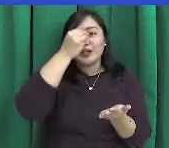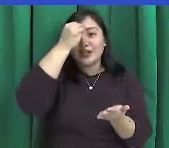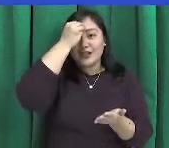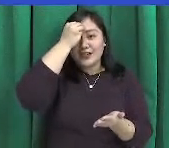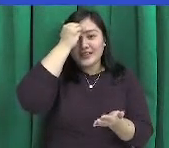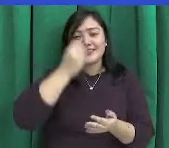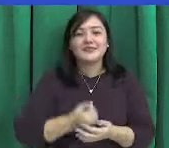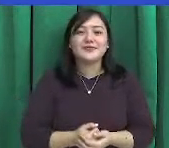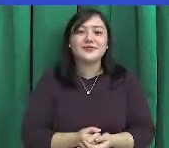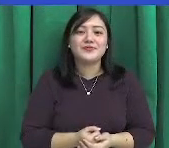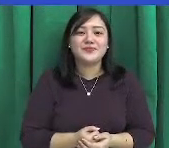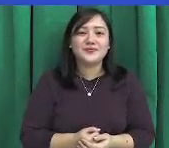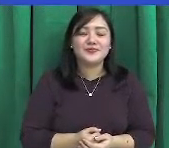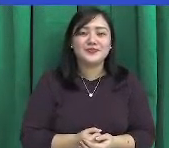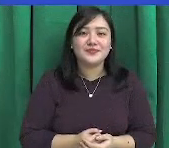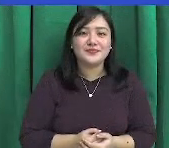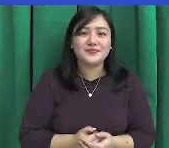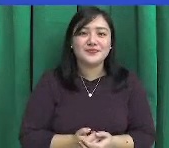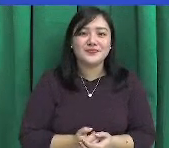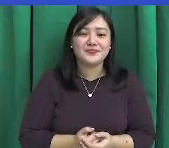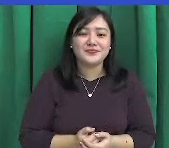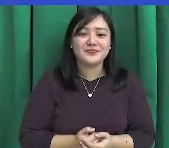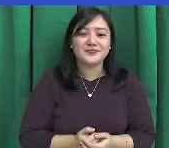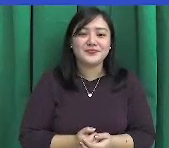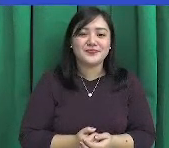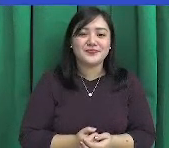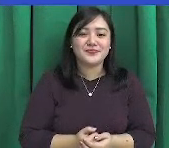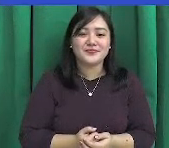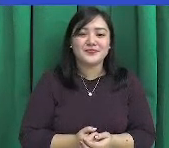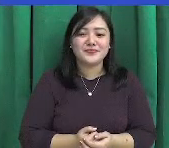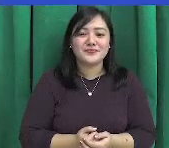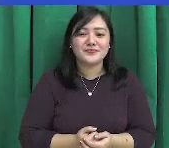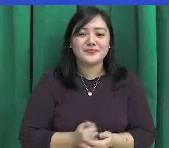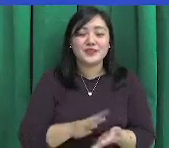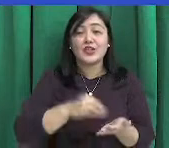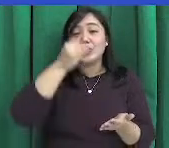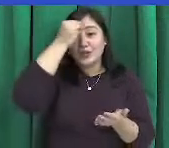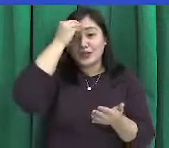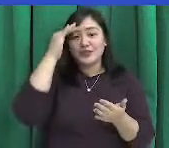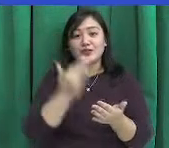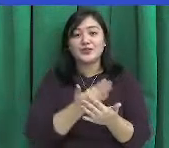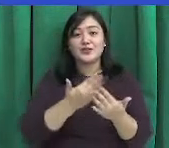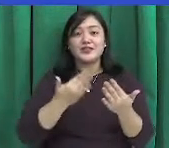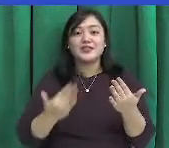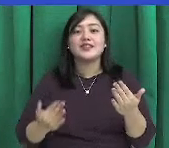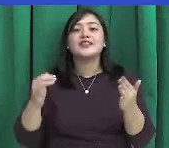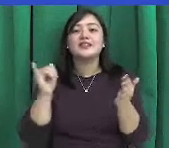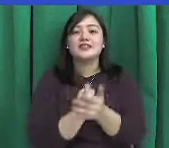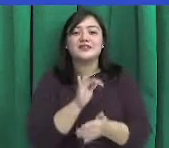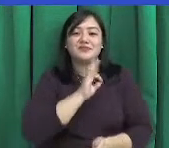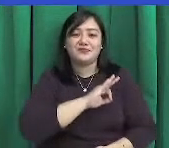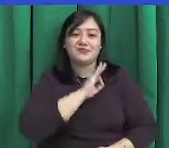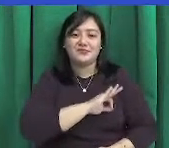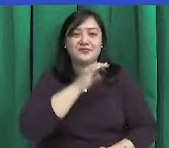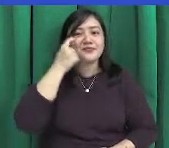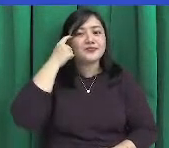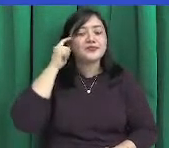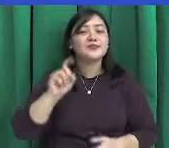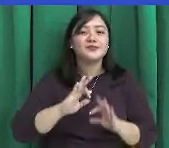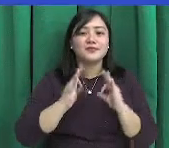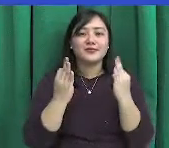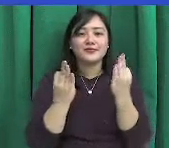idea. Kung hindi man matuto ay makakuha lamang, makapulot ng idea na mapakinabangan po natin sa ating pamilya. Ano po?